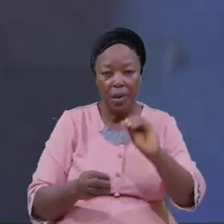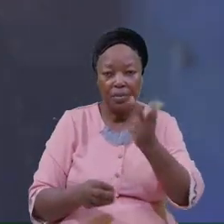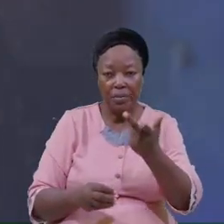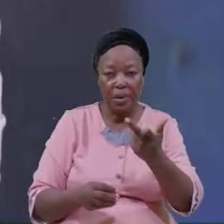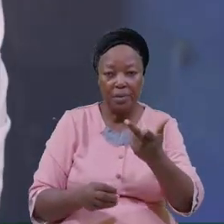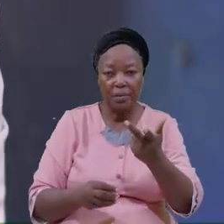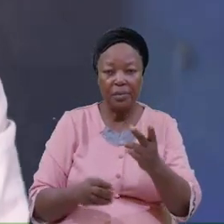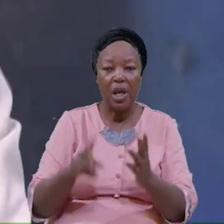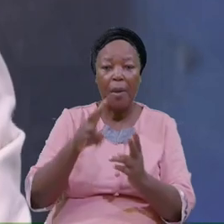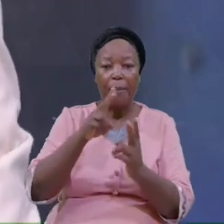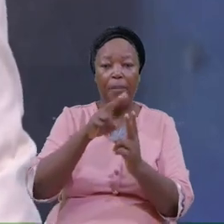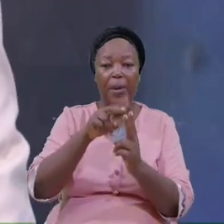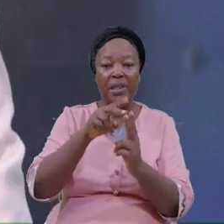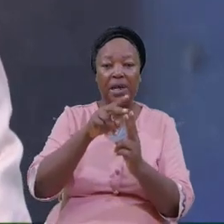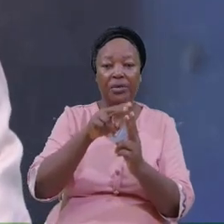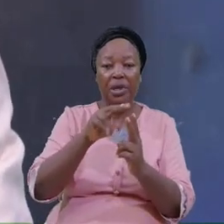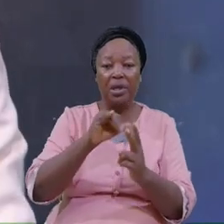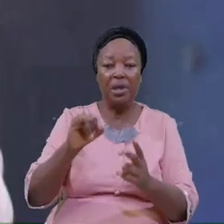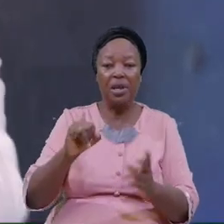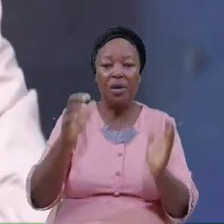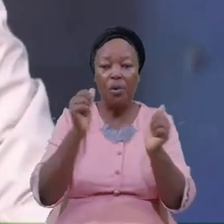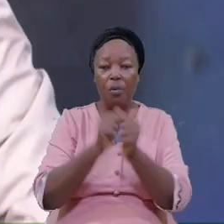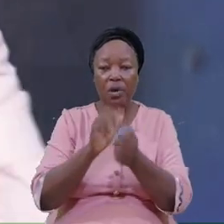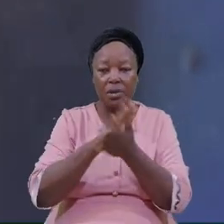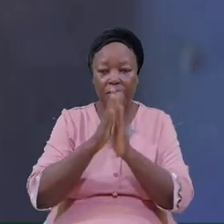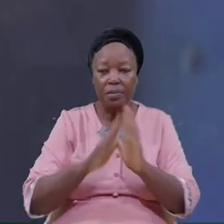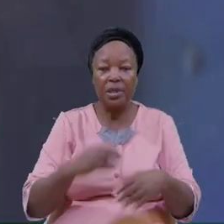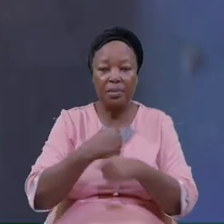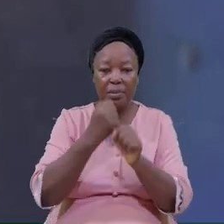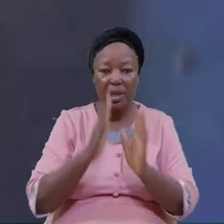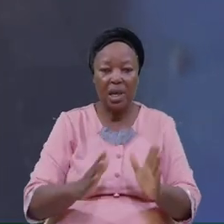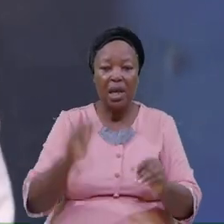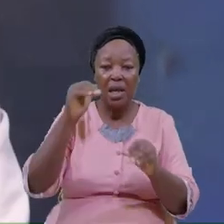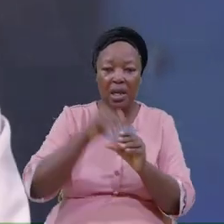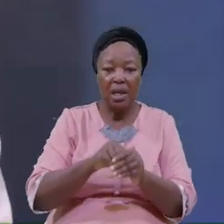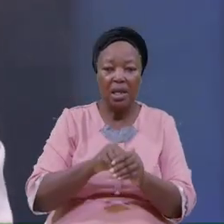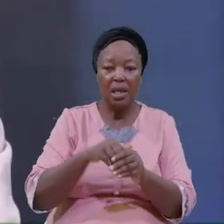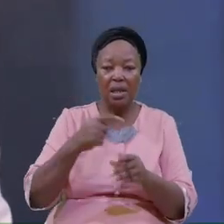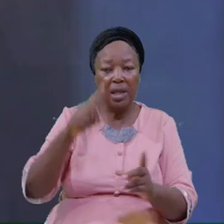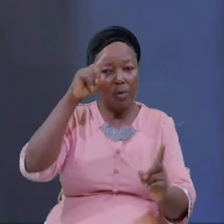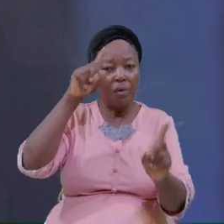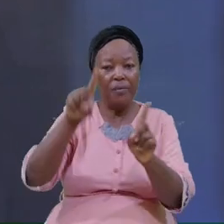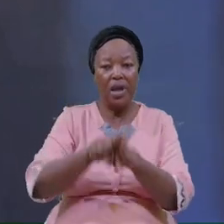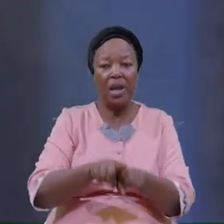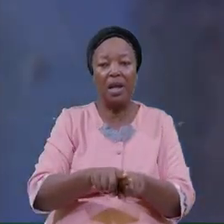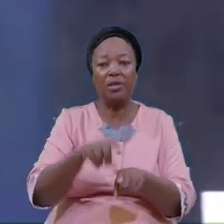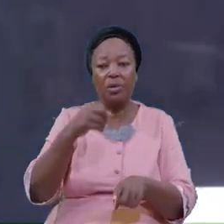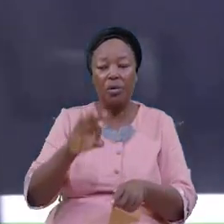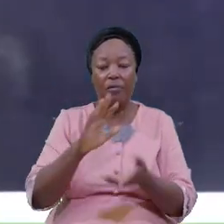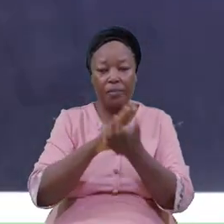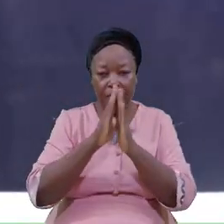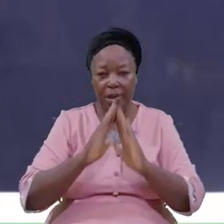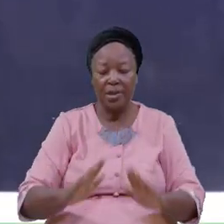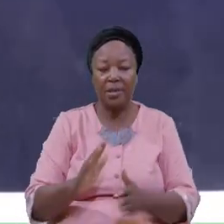partnering with peacemakers in the covenant of peace. Et troisième élément, s'associer